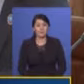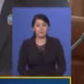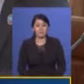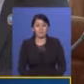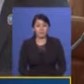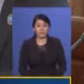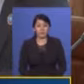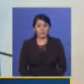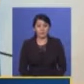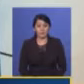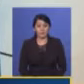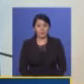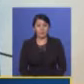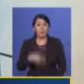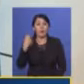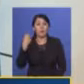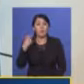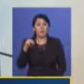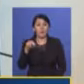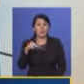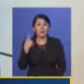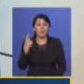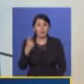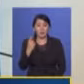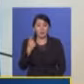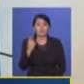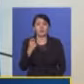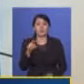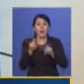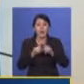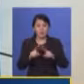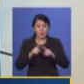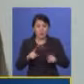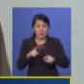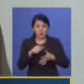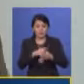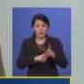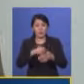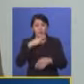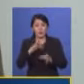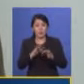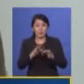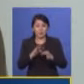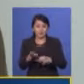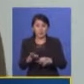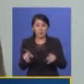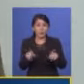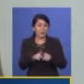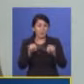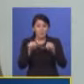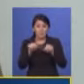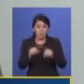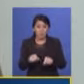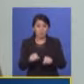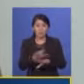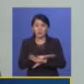разнообразить конкурентное поле. Президент нарықтық бәсекелестік мәселесінде ерекше атап өтті. Себебі көптеген салаларда тең мүмкіндіктеріміз